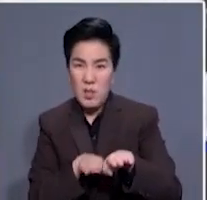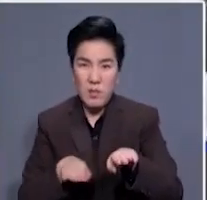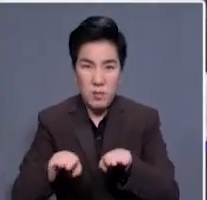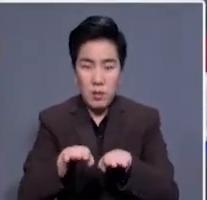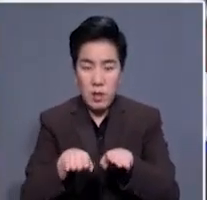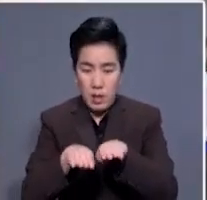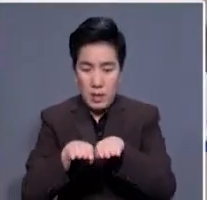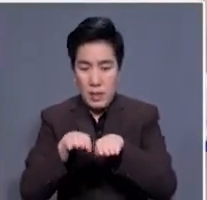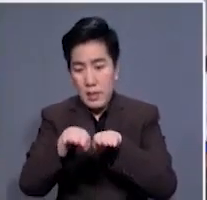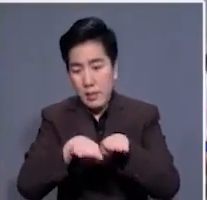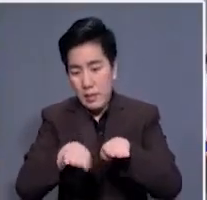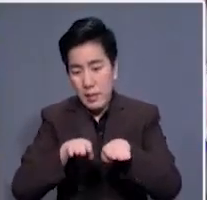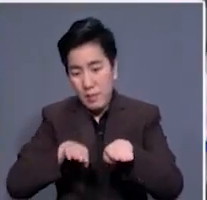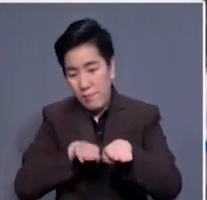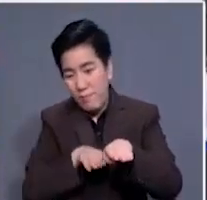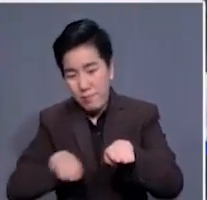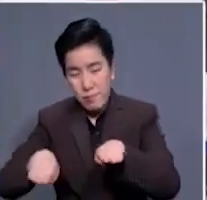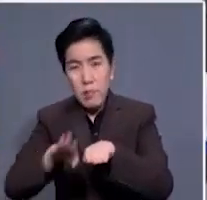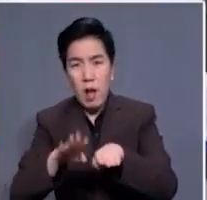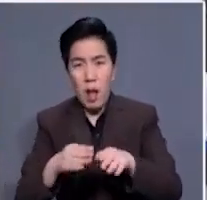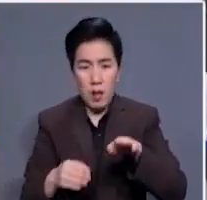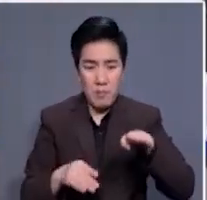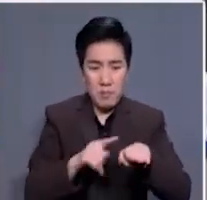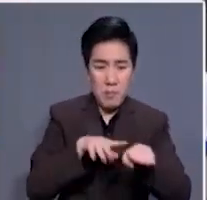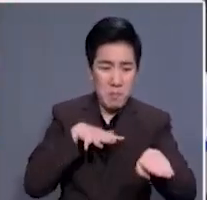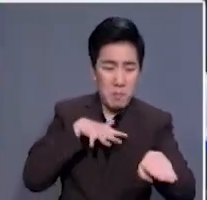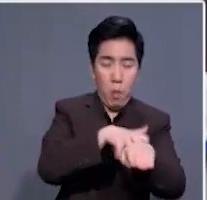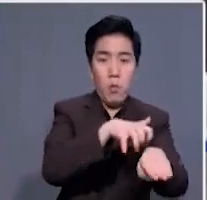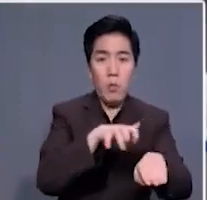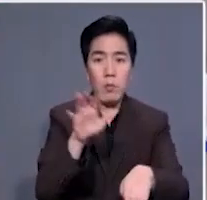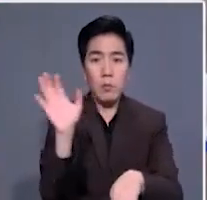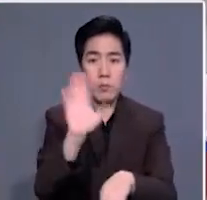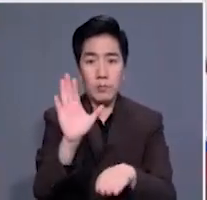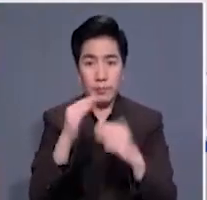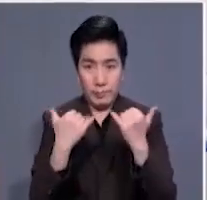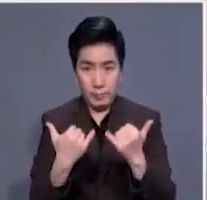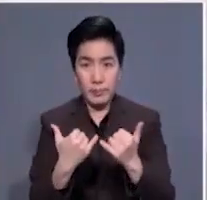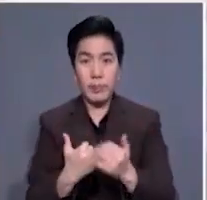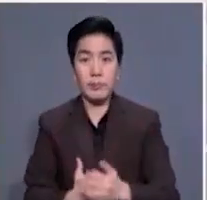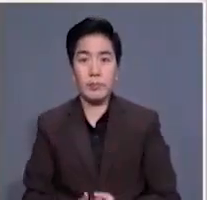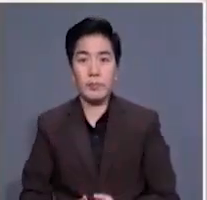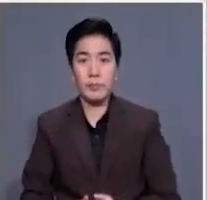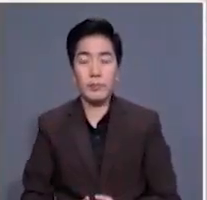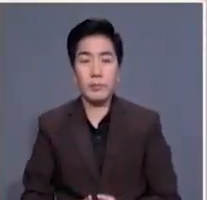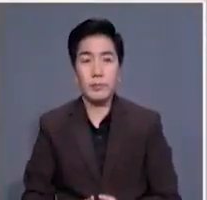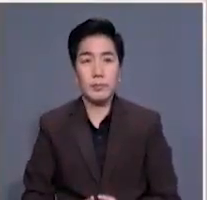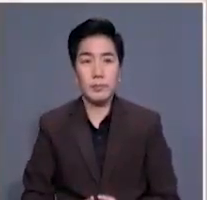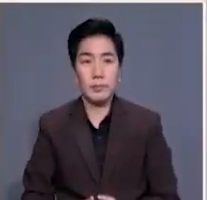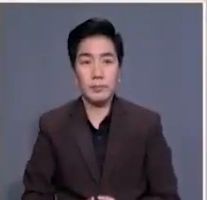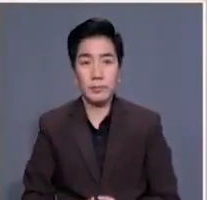ไหลทางและงดจอดข้างทางเพราะอาจจะทำให้เกิดอุบัติเหตุได้ค่ะ